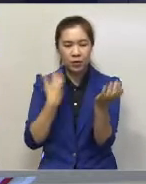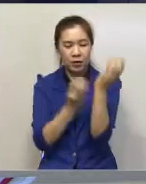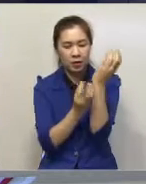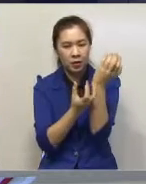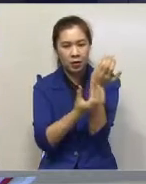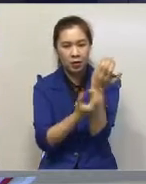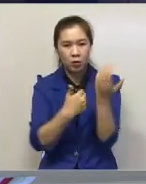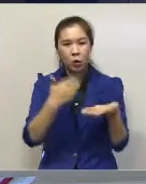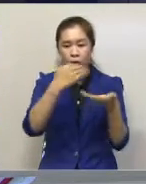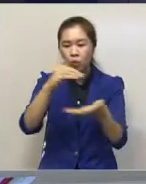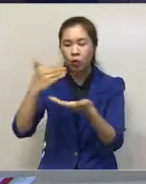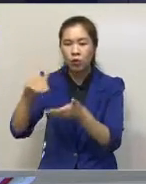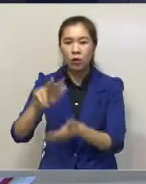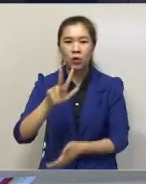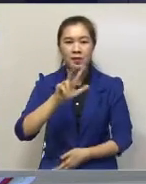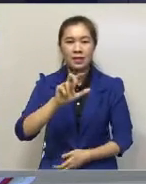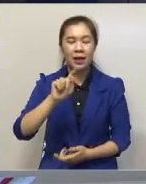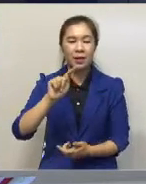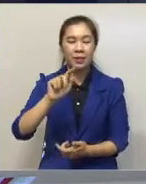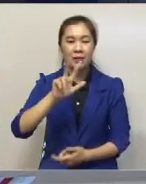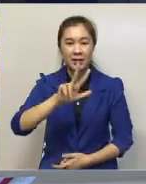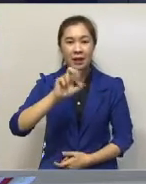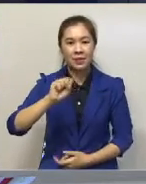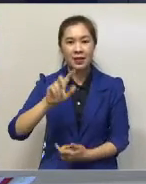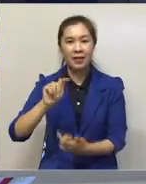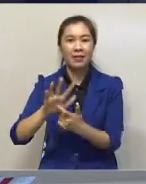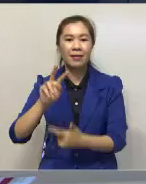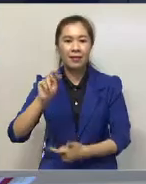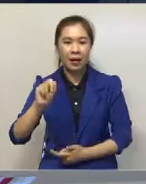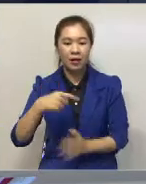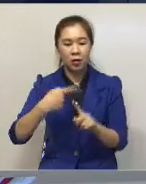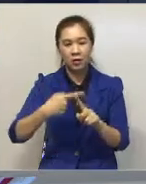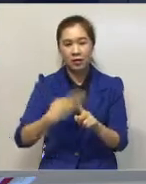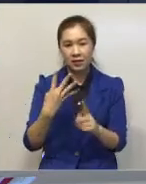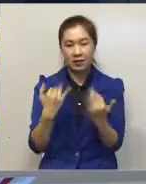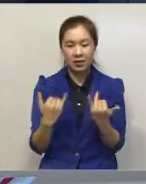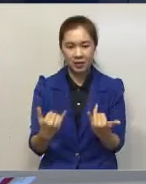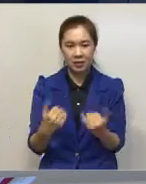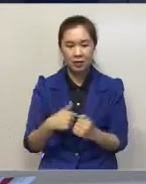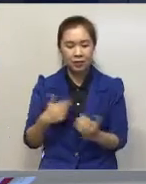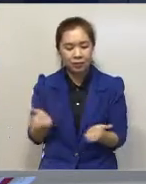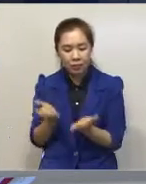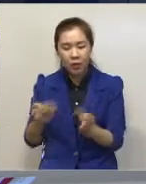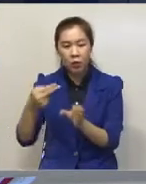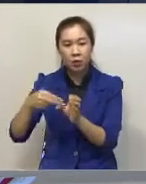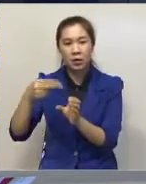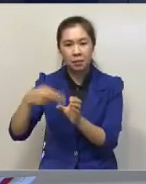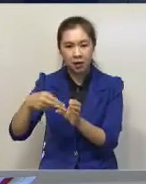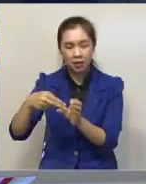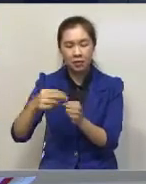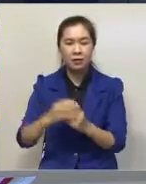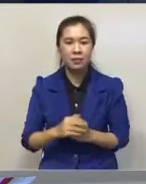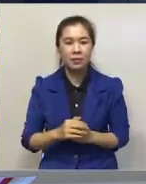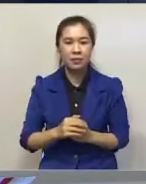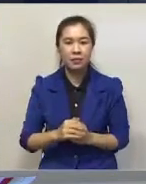บนะคะส่งออกไปยังต่างประเทศให้ได้ 300,000 ตันภายใน4เดือนนี้นะคะพร้อมกับเตรียมเสนอผลักดันการใช้น้ำมันดีเซลหมุน